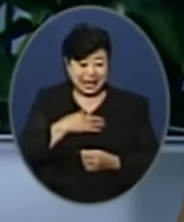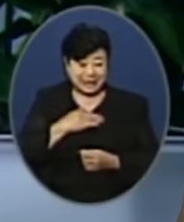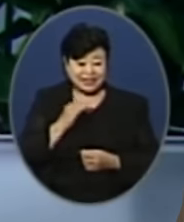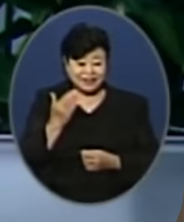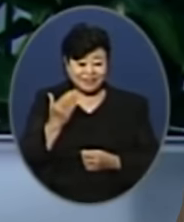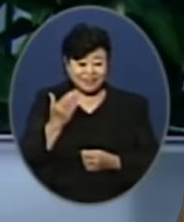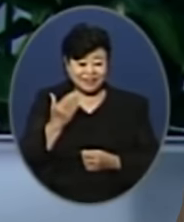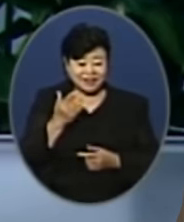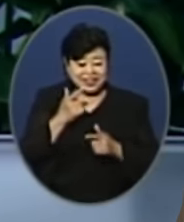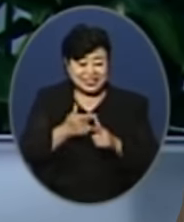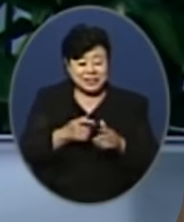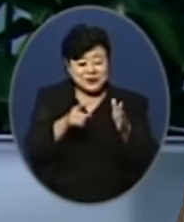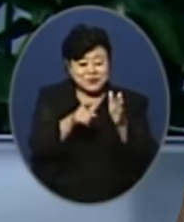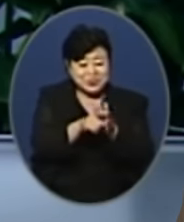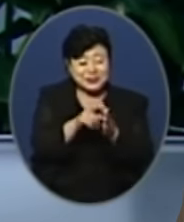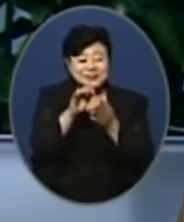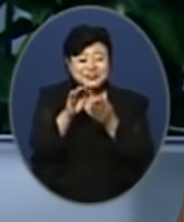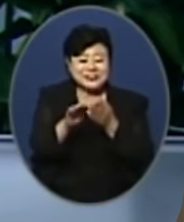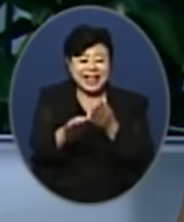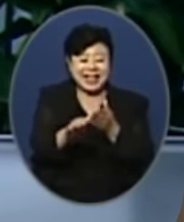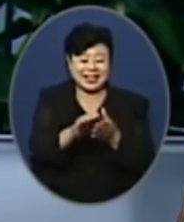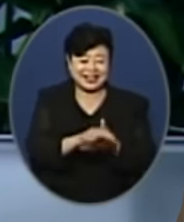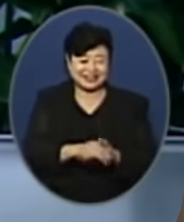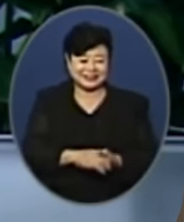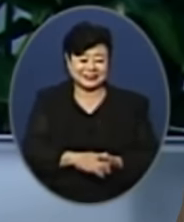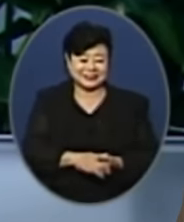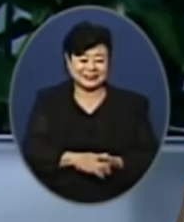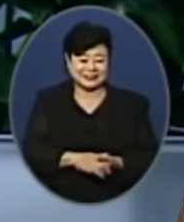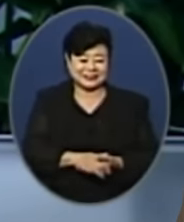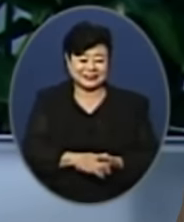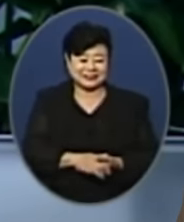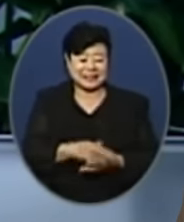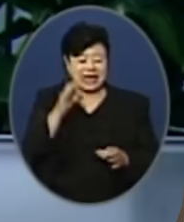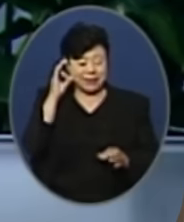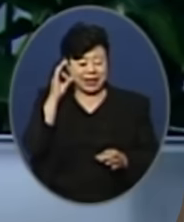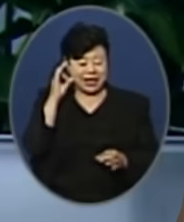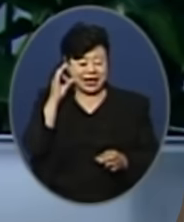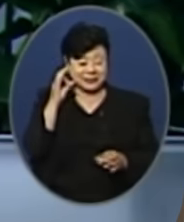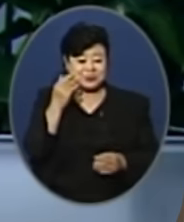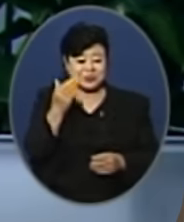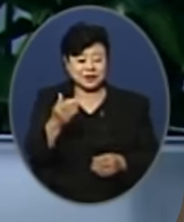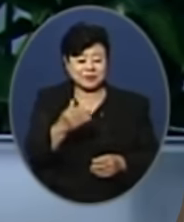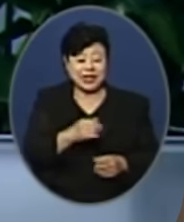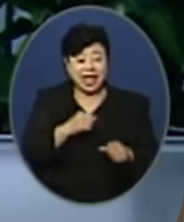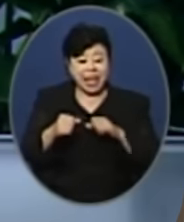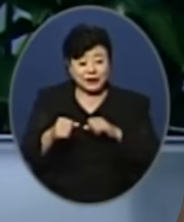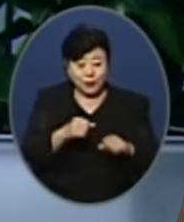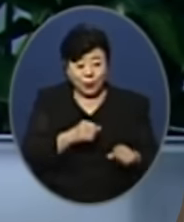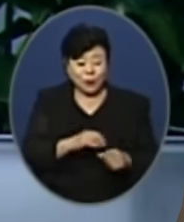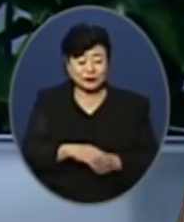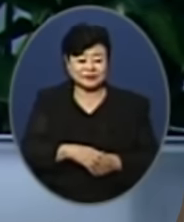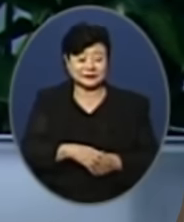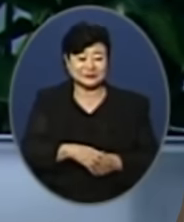것은 예수를 믿고 난 다음에 가만히 있으면 여러분의 행위도